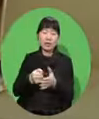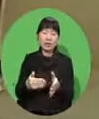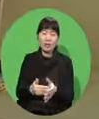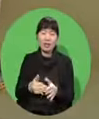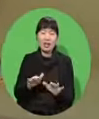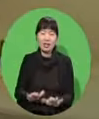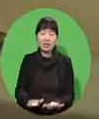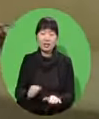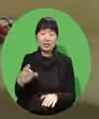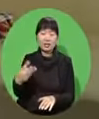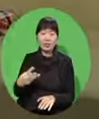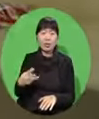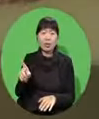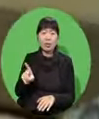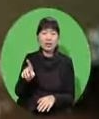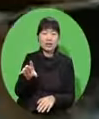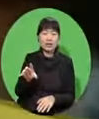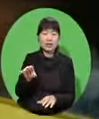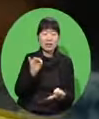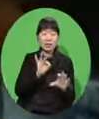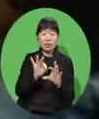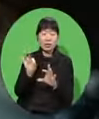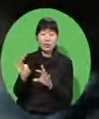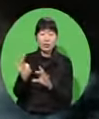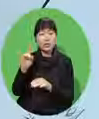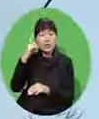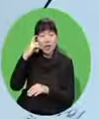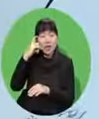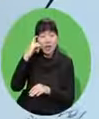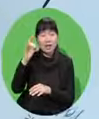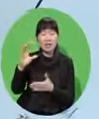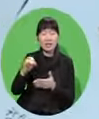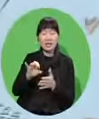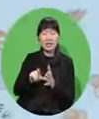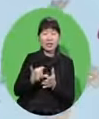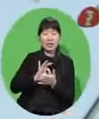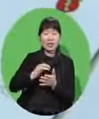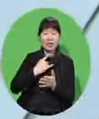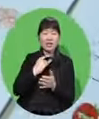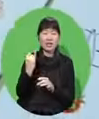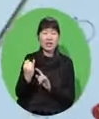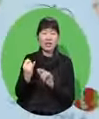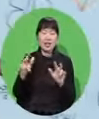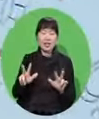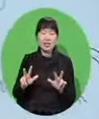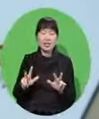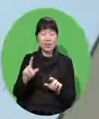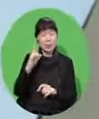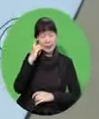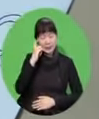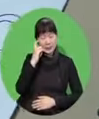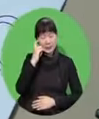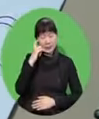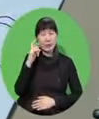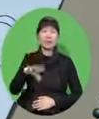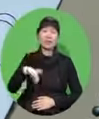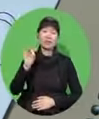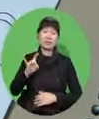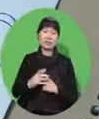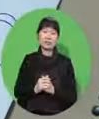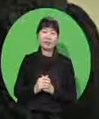우리 이거 3,000원 어디다가 여기다 넣을까? 받는 대로 쓰던 재원이가 이제는 곰곰이 생각부터